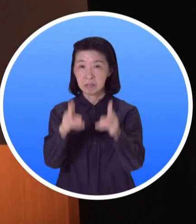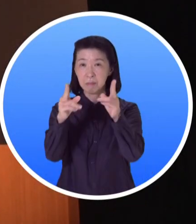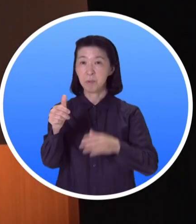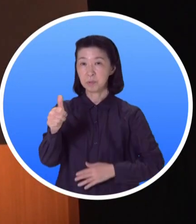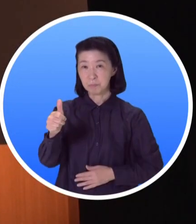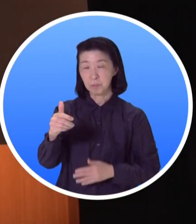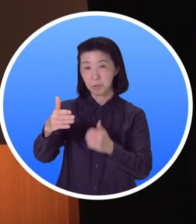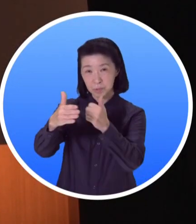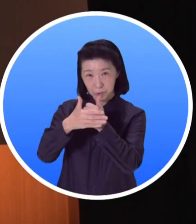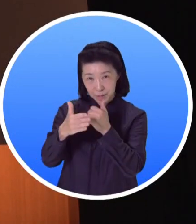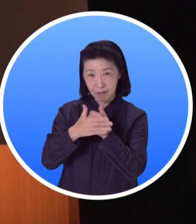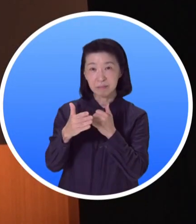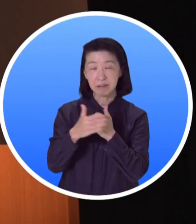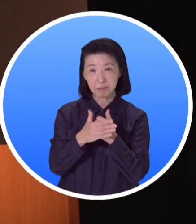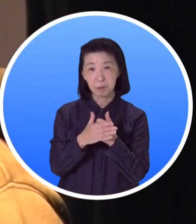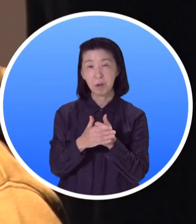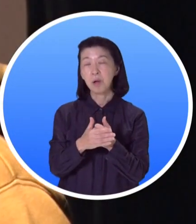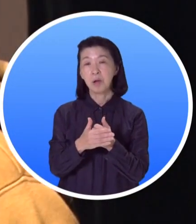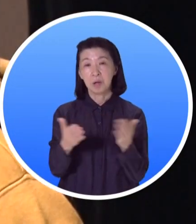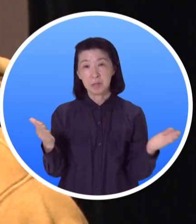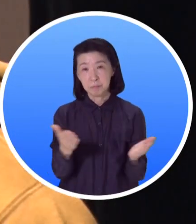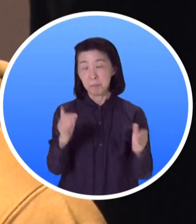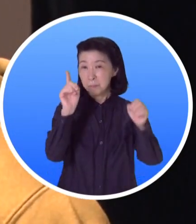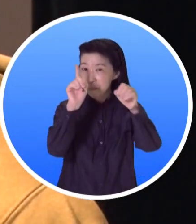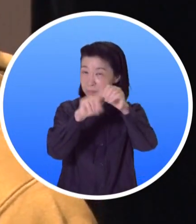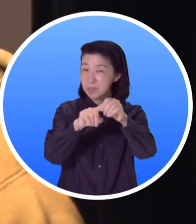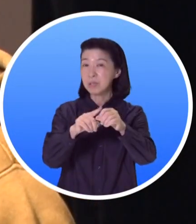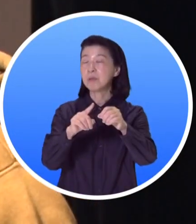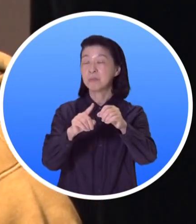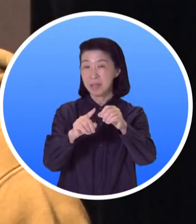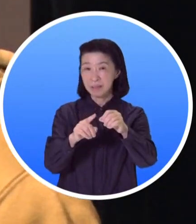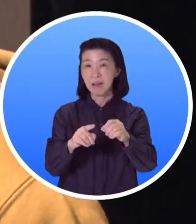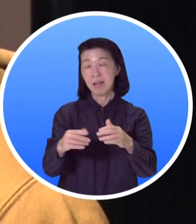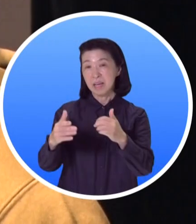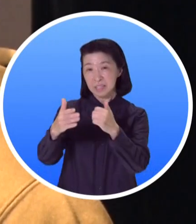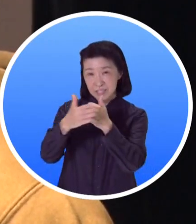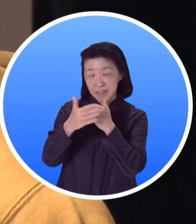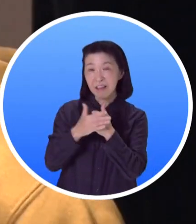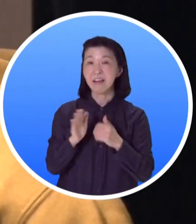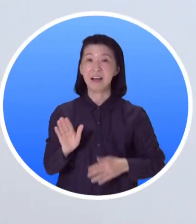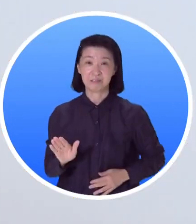言などの事業化に向けた支援が受けられます。